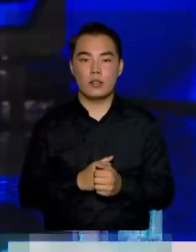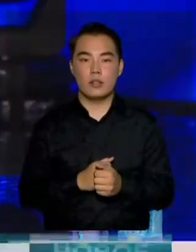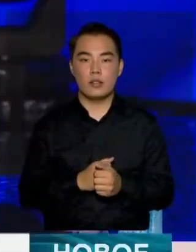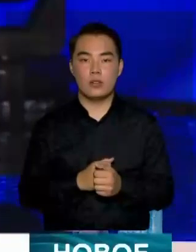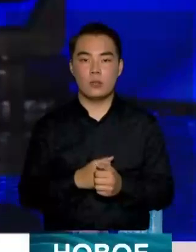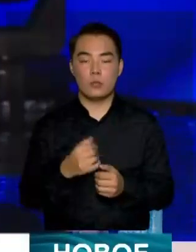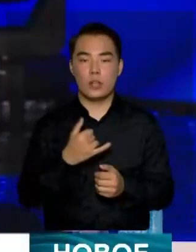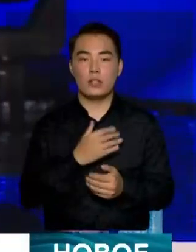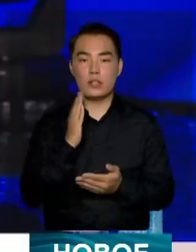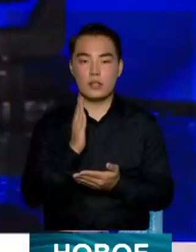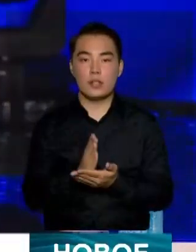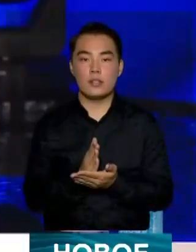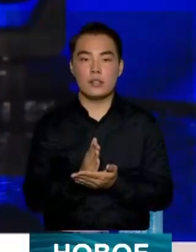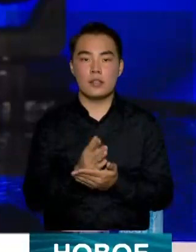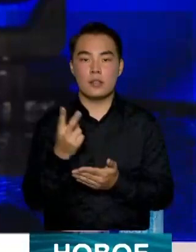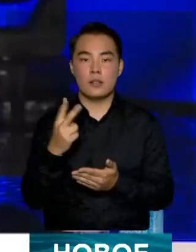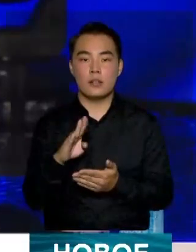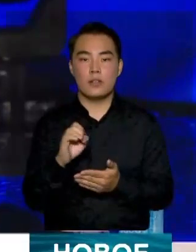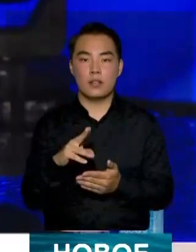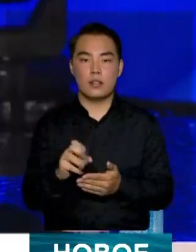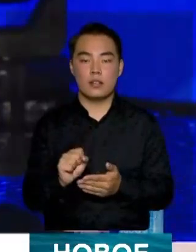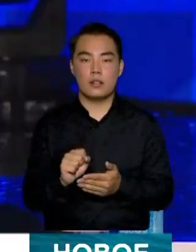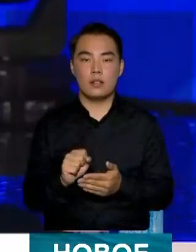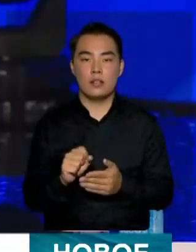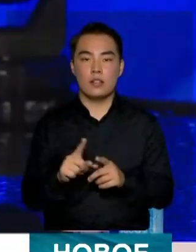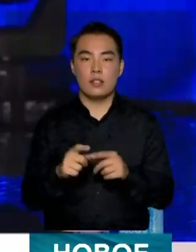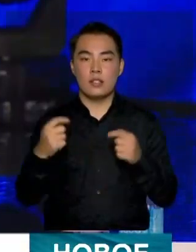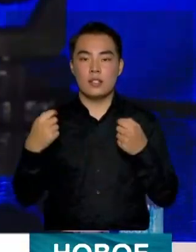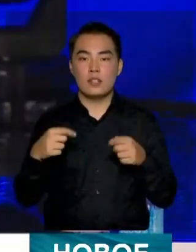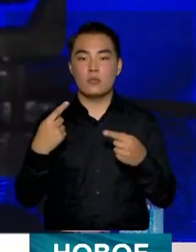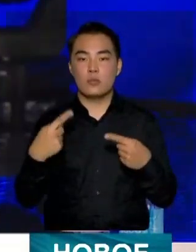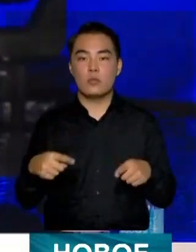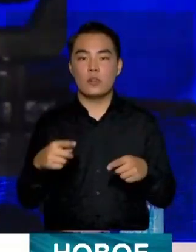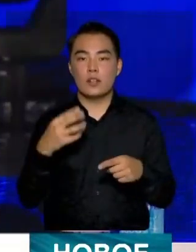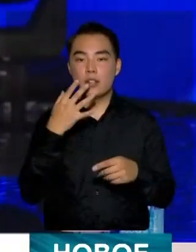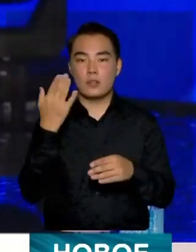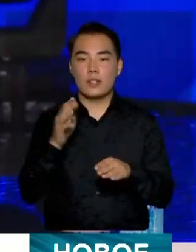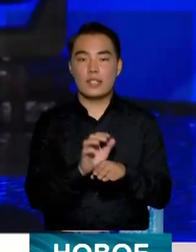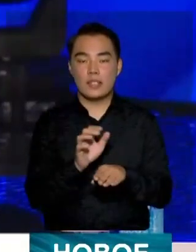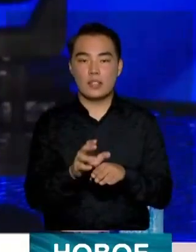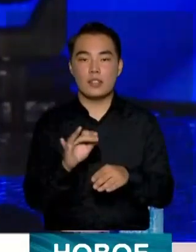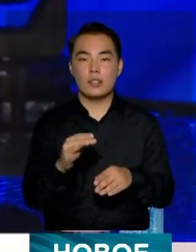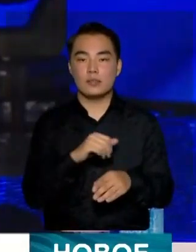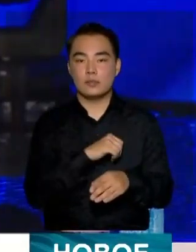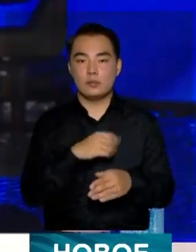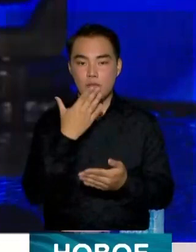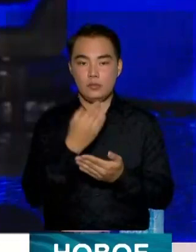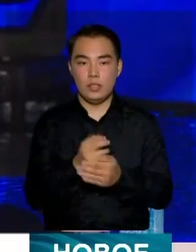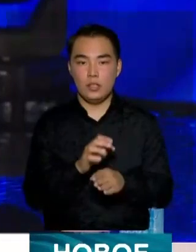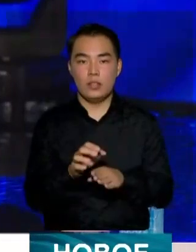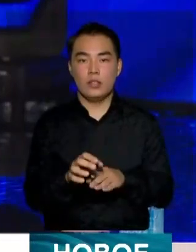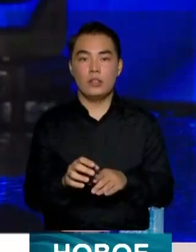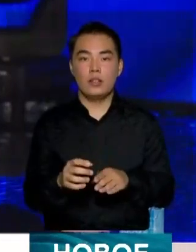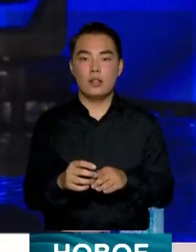У нас есть две ветки вещания. Одна для внутреннего рынка, вторая зарубежная. Охватывает 120 стран. Мы вещаем на 5 языках